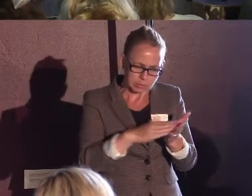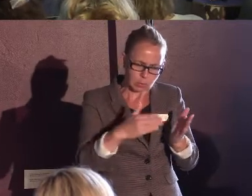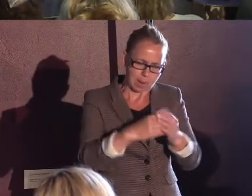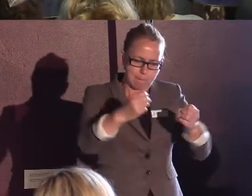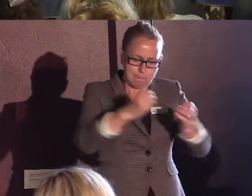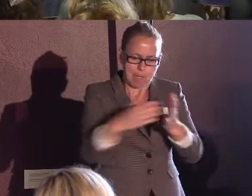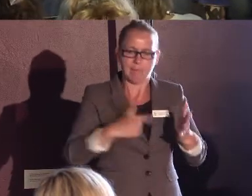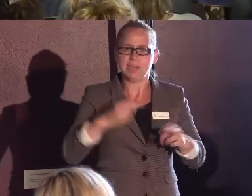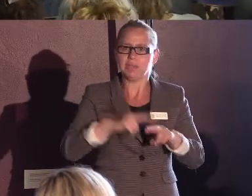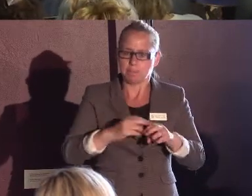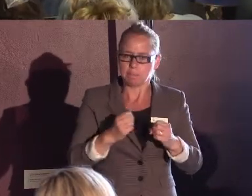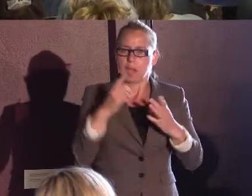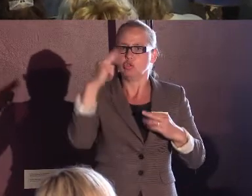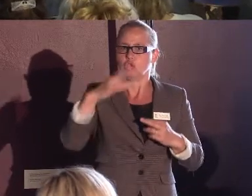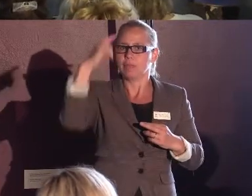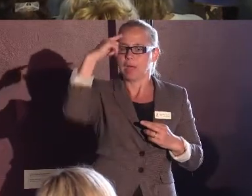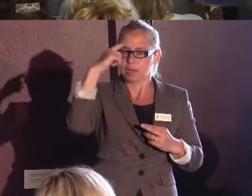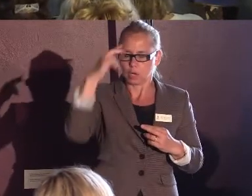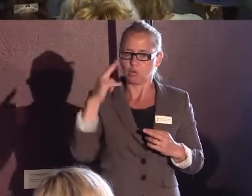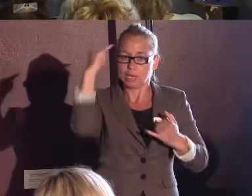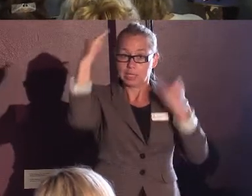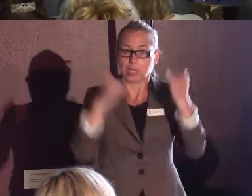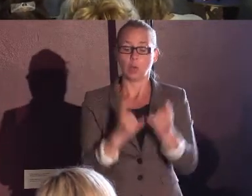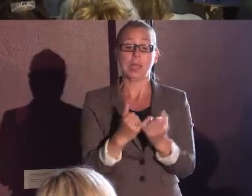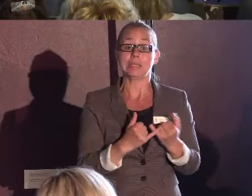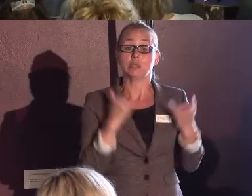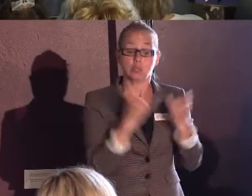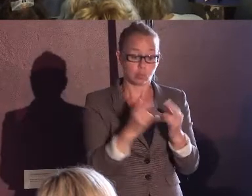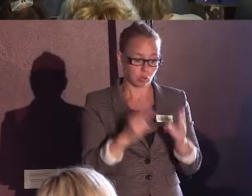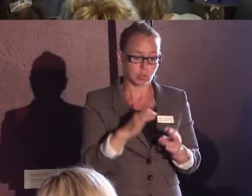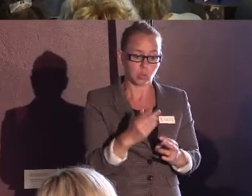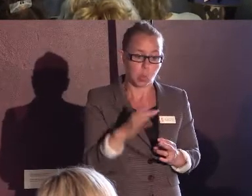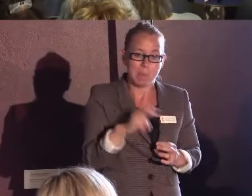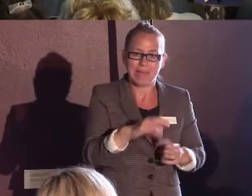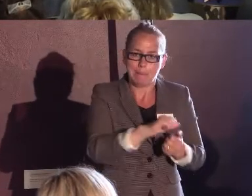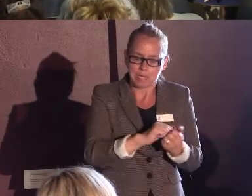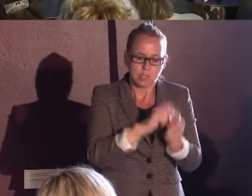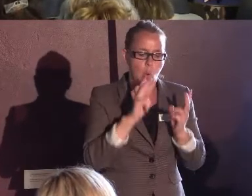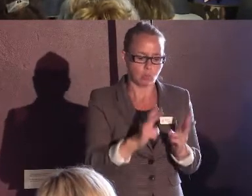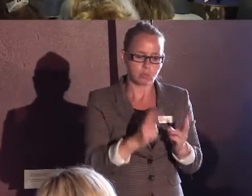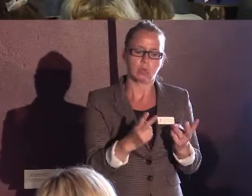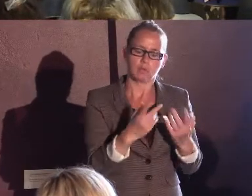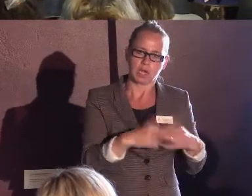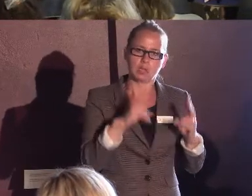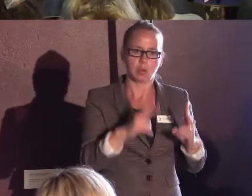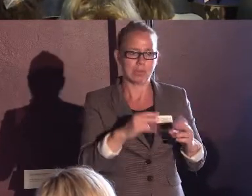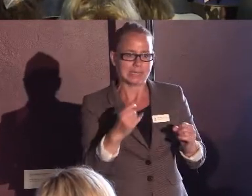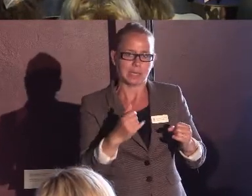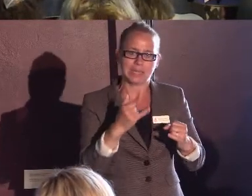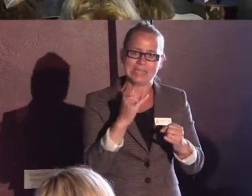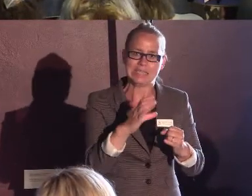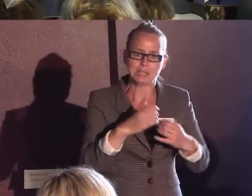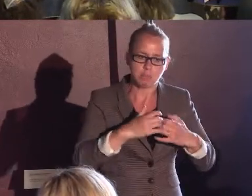tankar för henne. Och även för Interactive Institute kunde Human and Machine fungera lite som en icebreaker